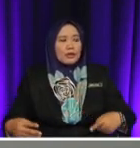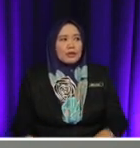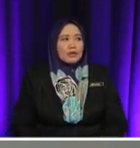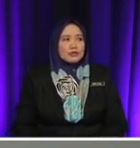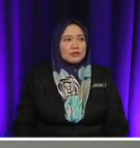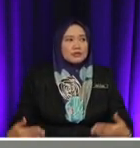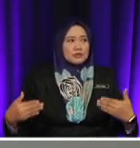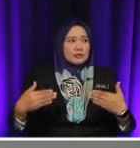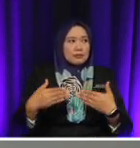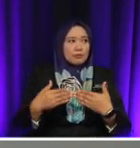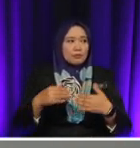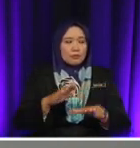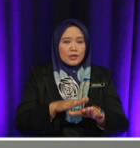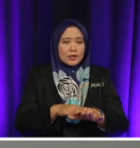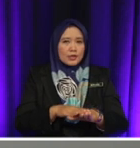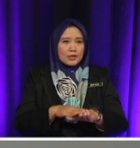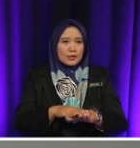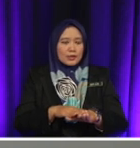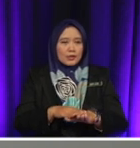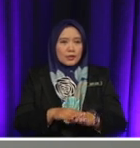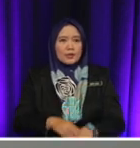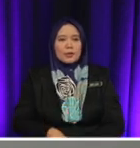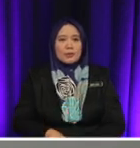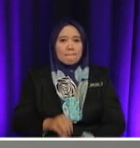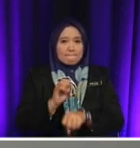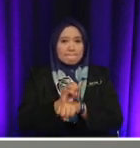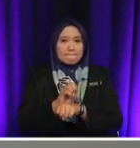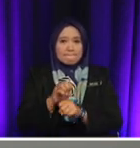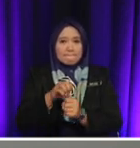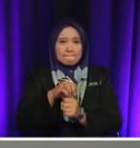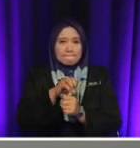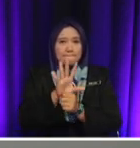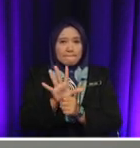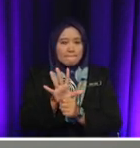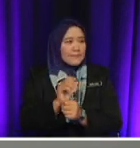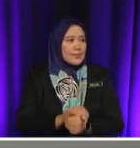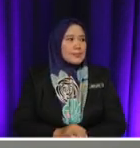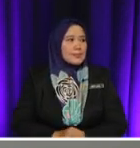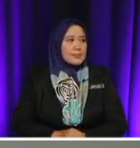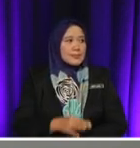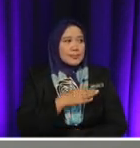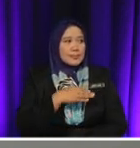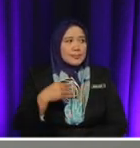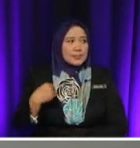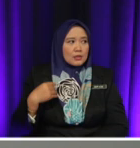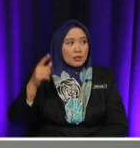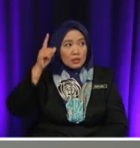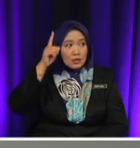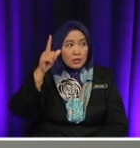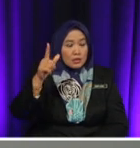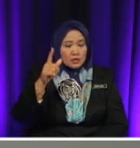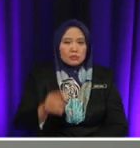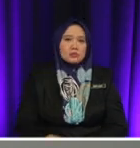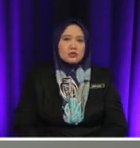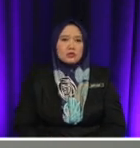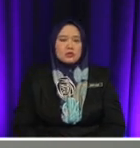kita akan dapat tiga-tiga kriteria pemakanan ini kita akan dapat markah penuh okey dan Jangan risau eh